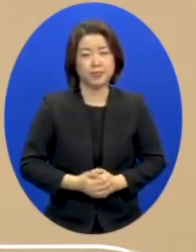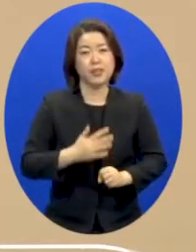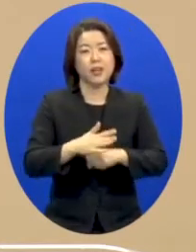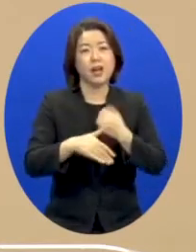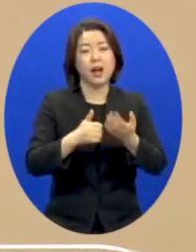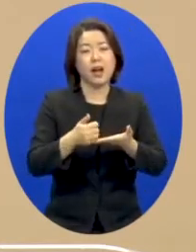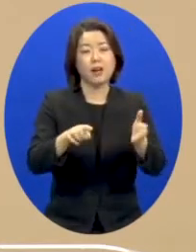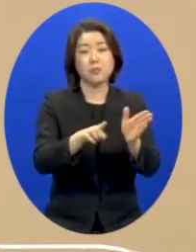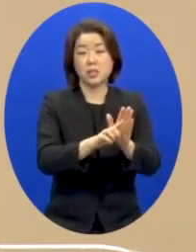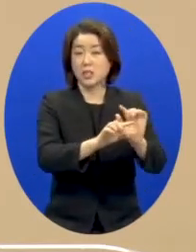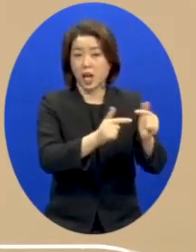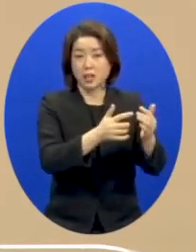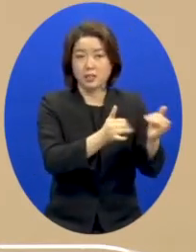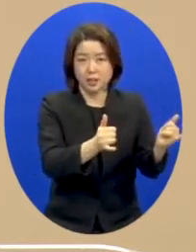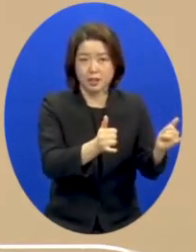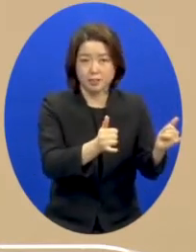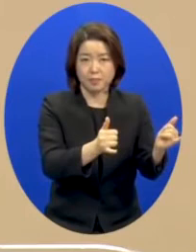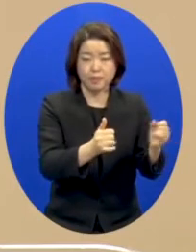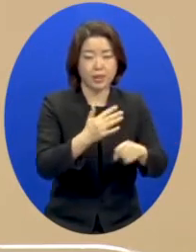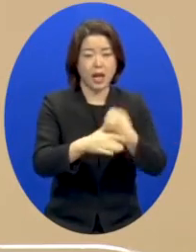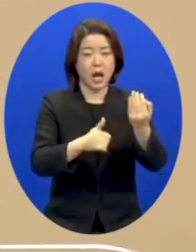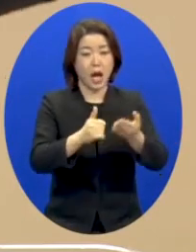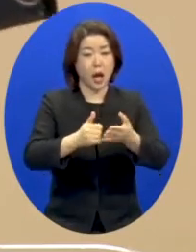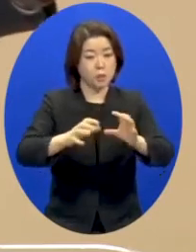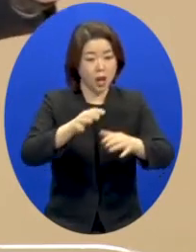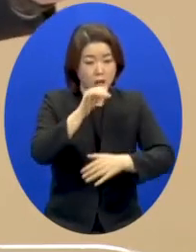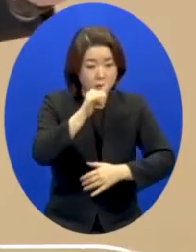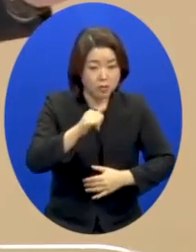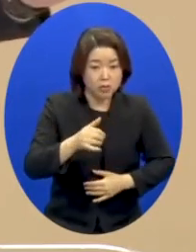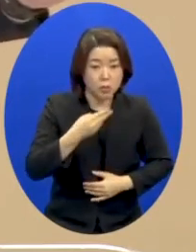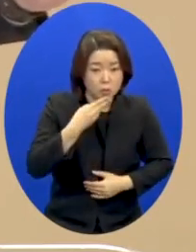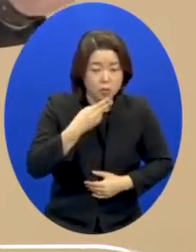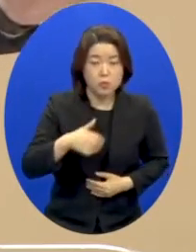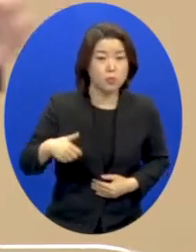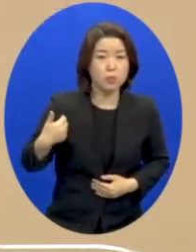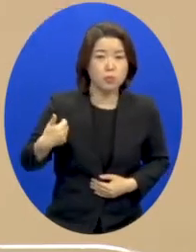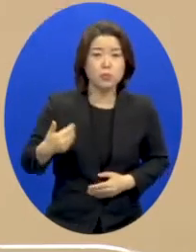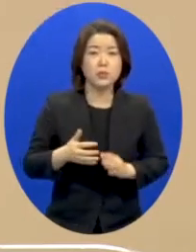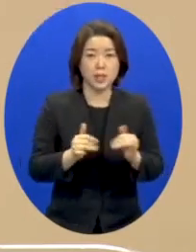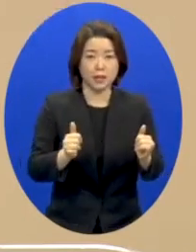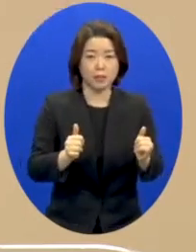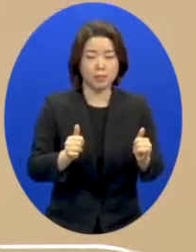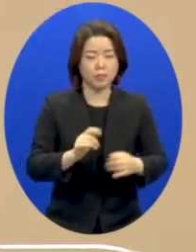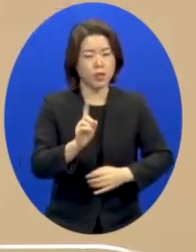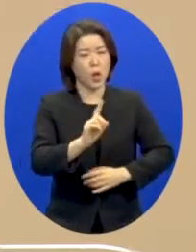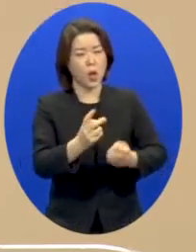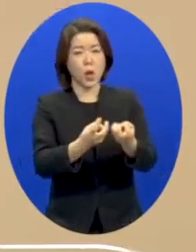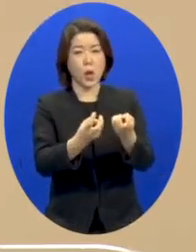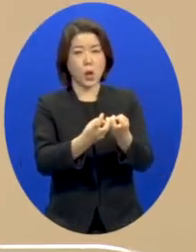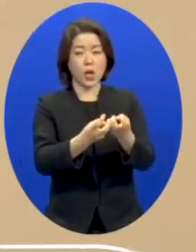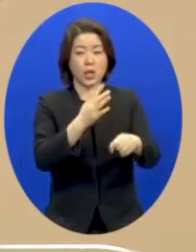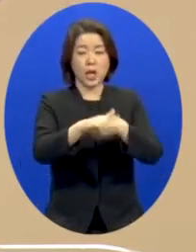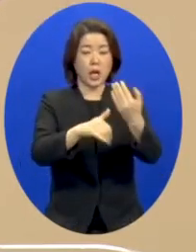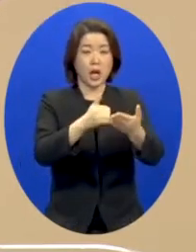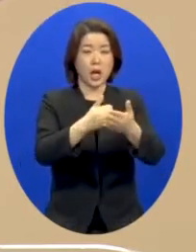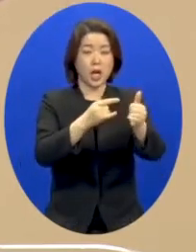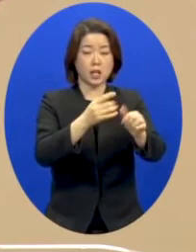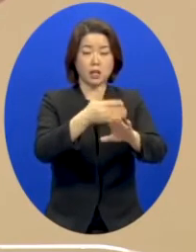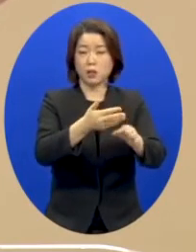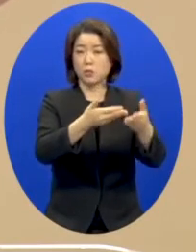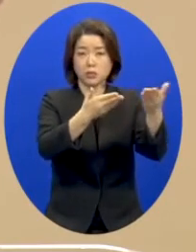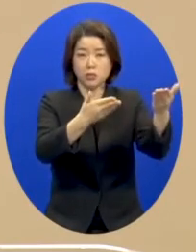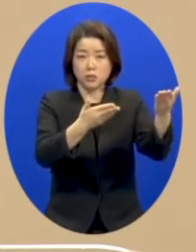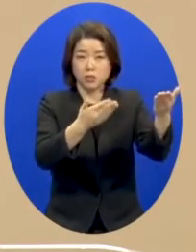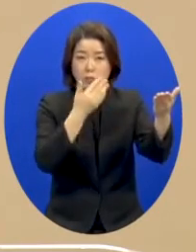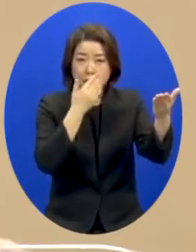하나님을 믿지도 않는 사람, 하나님 나라가 있는지도 모르는 사람은 어떻게 하나님께 감사할 수